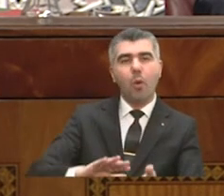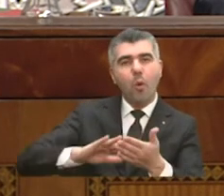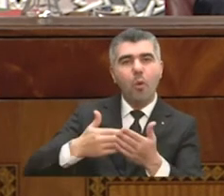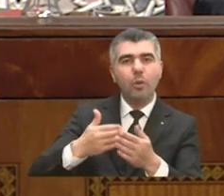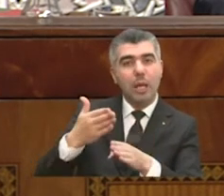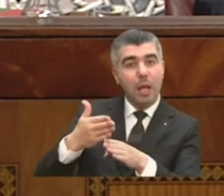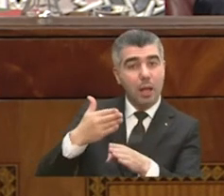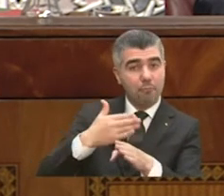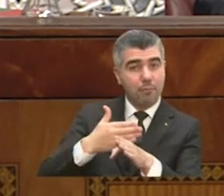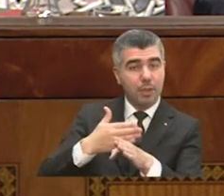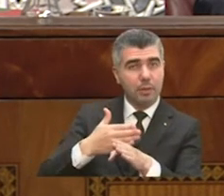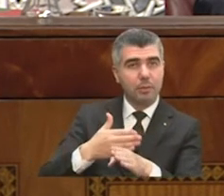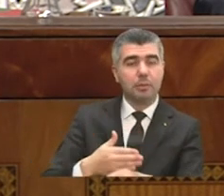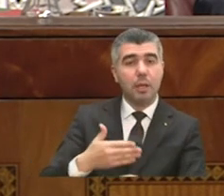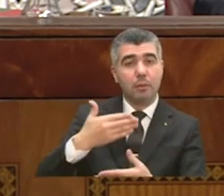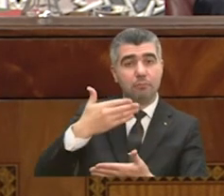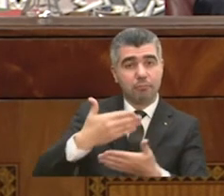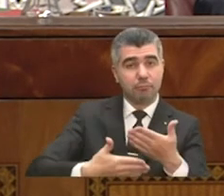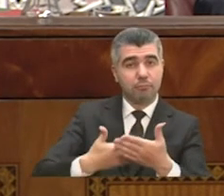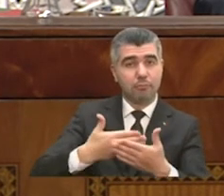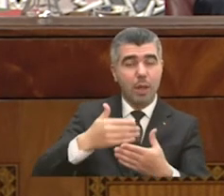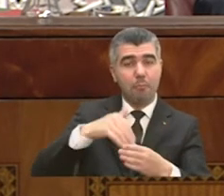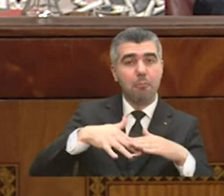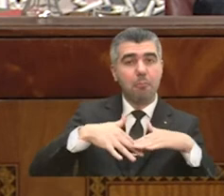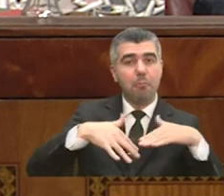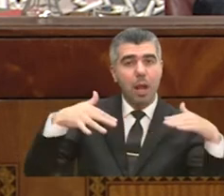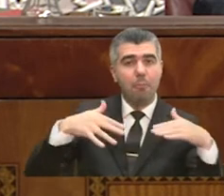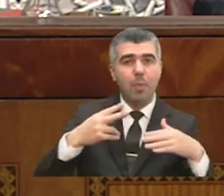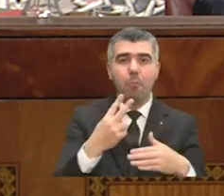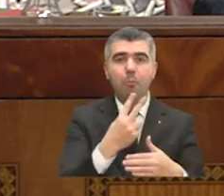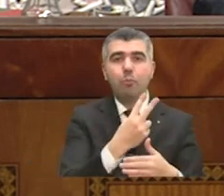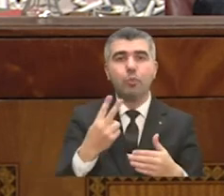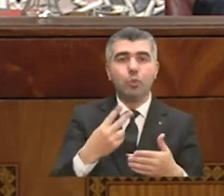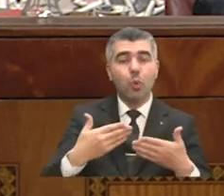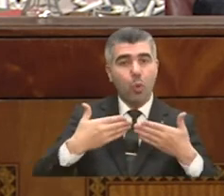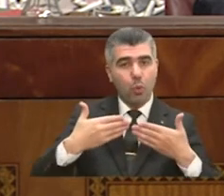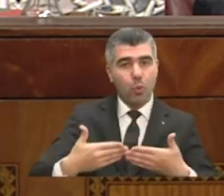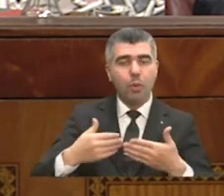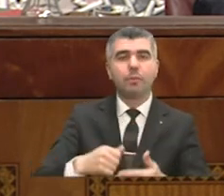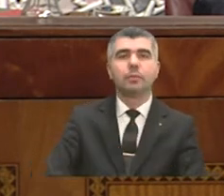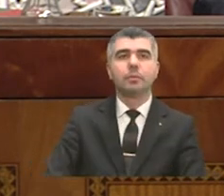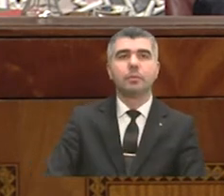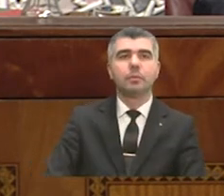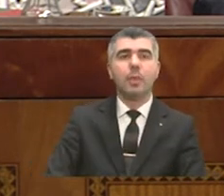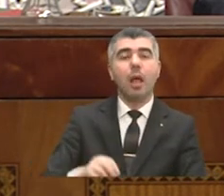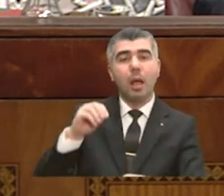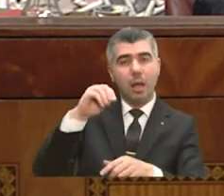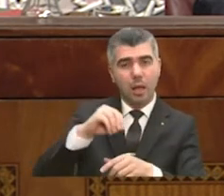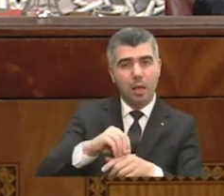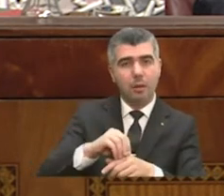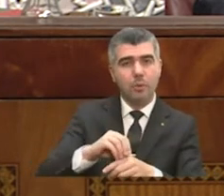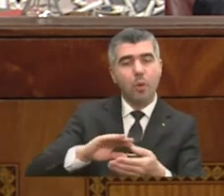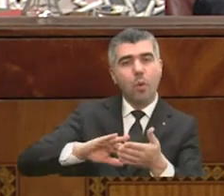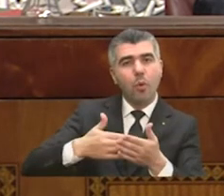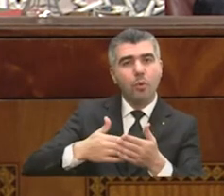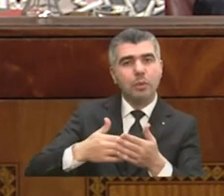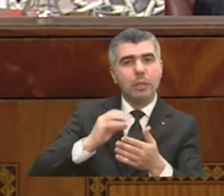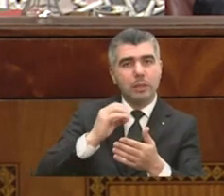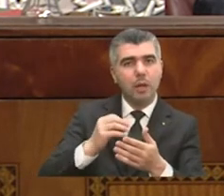sont connus par leur adversité vers le Maroc. Le Parlement a décidé